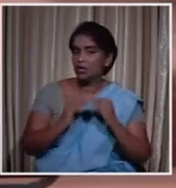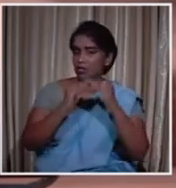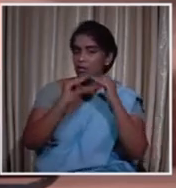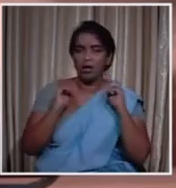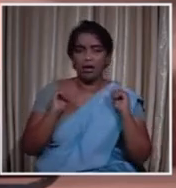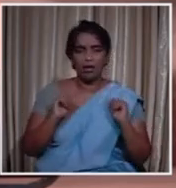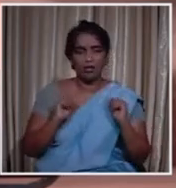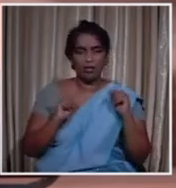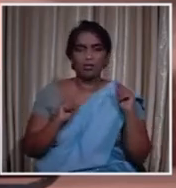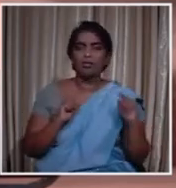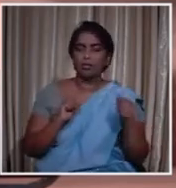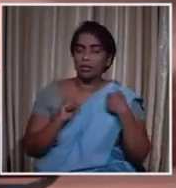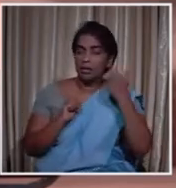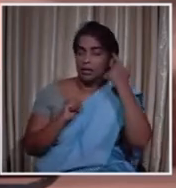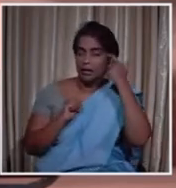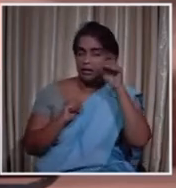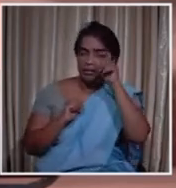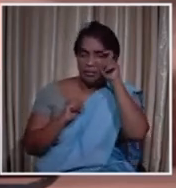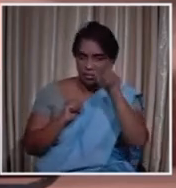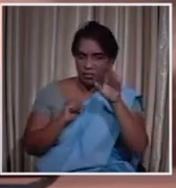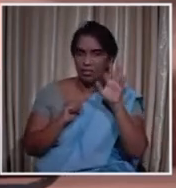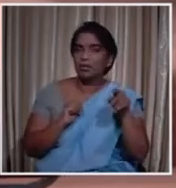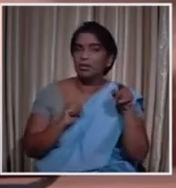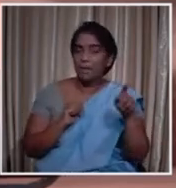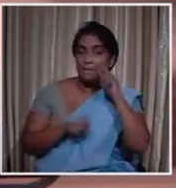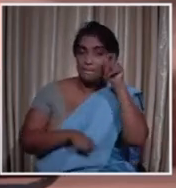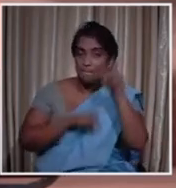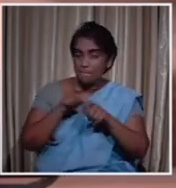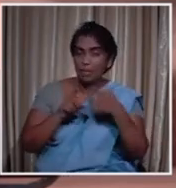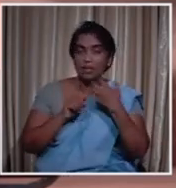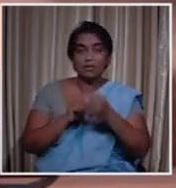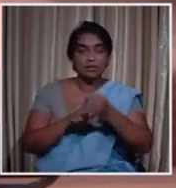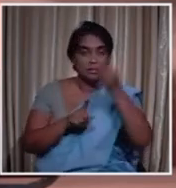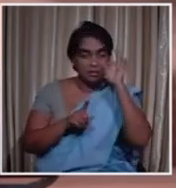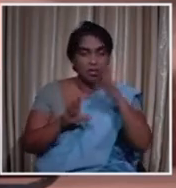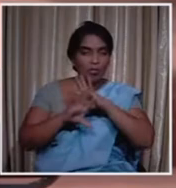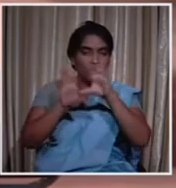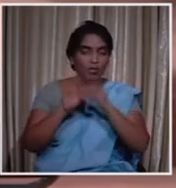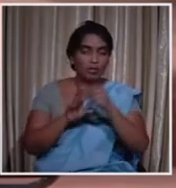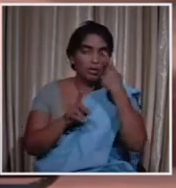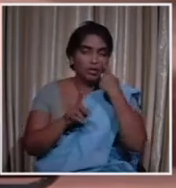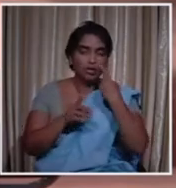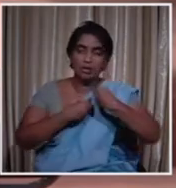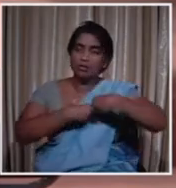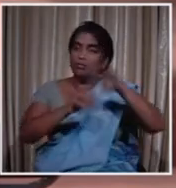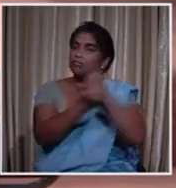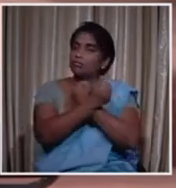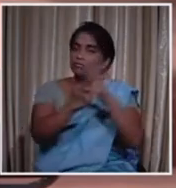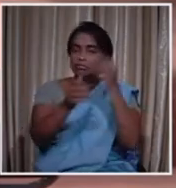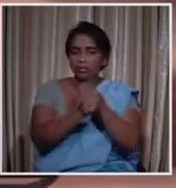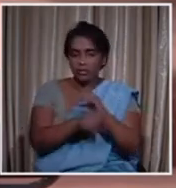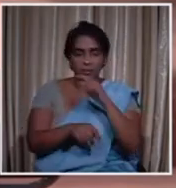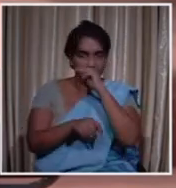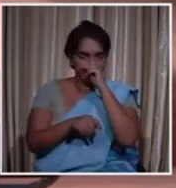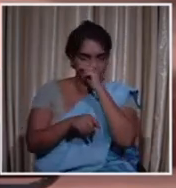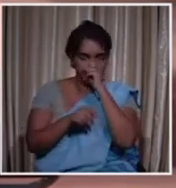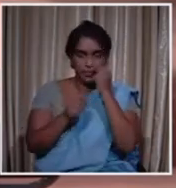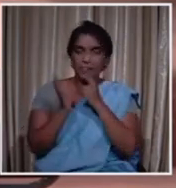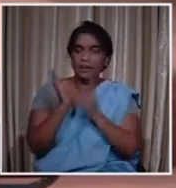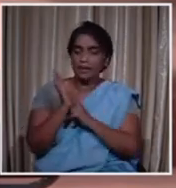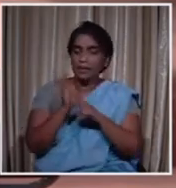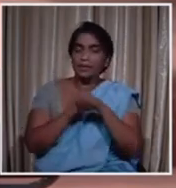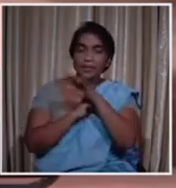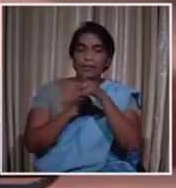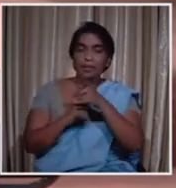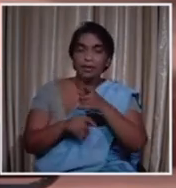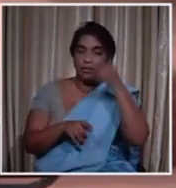பாருங்கள். மிருசூலிலே படுகொலை செய்தவரை ஜனாதிபதி பொது மன்னிப்பிலே விடுகிறார், நீராவியடியிலே கொளுத்தி நீதிமன்றம் தீர்ப்பு கொடுக்க அதே